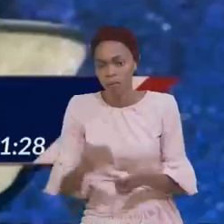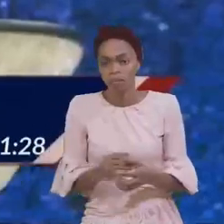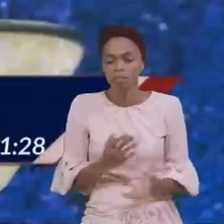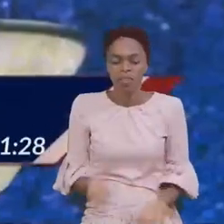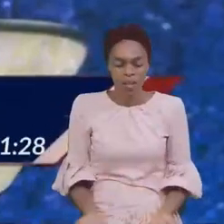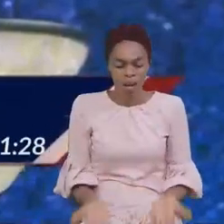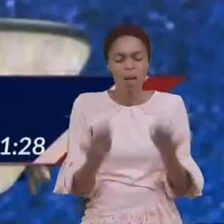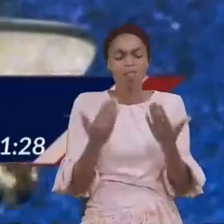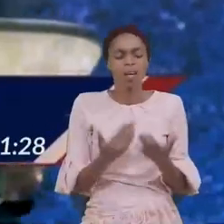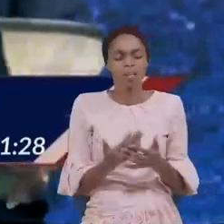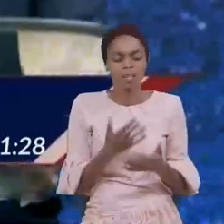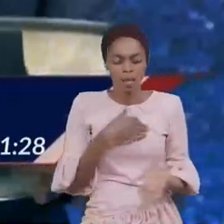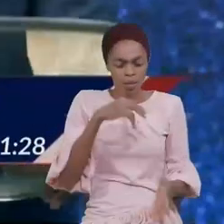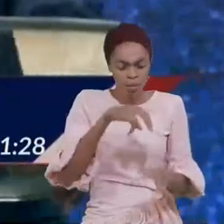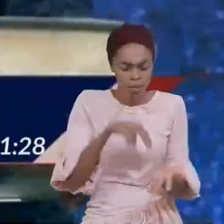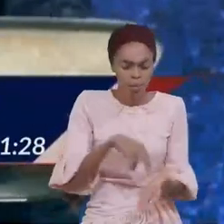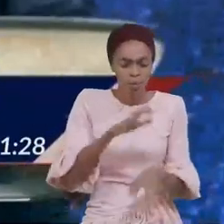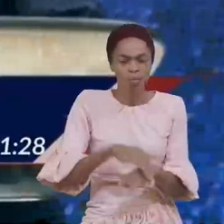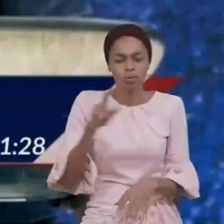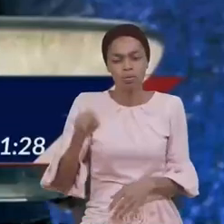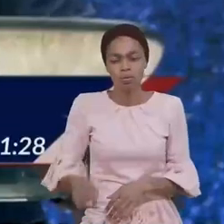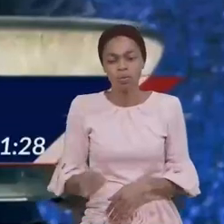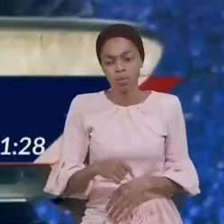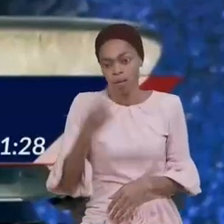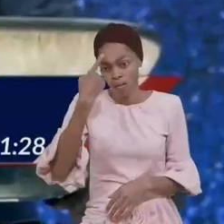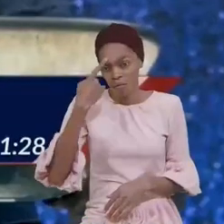témoin des choses que tu as vues.